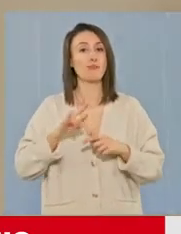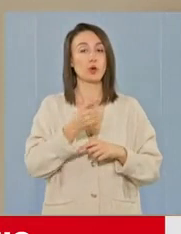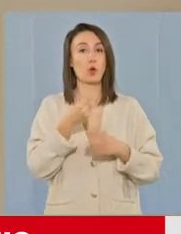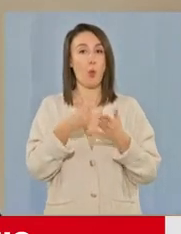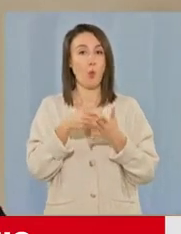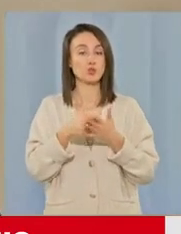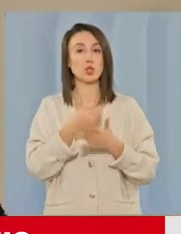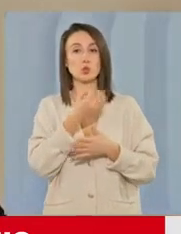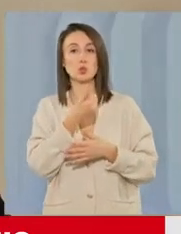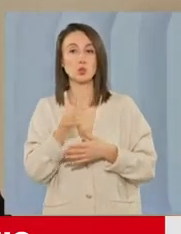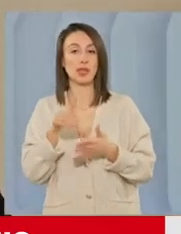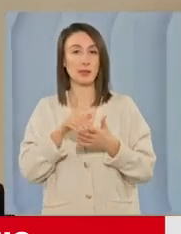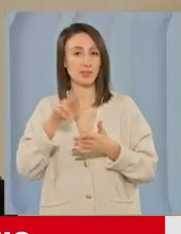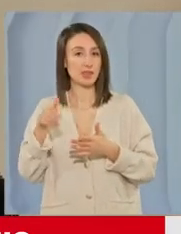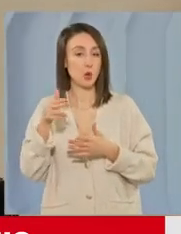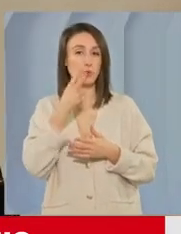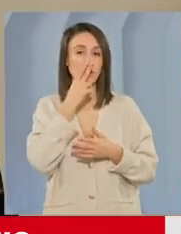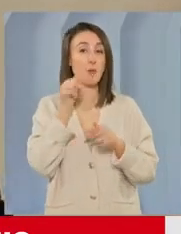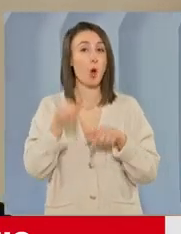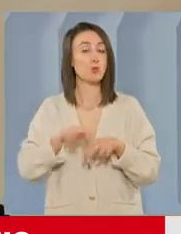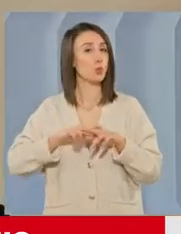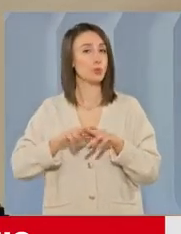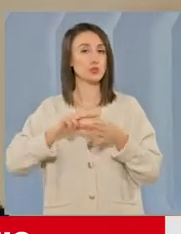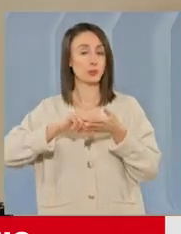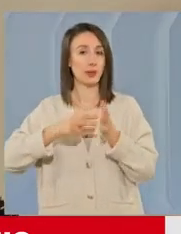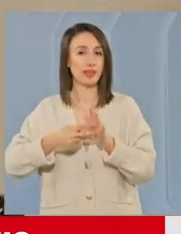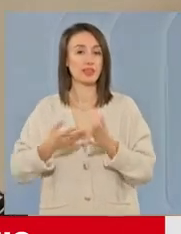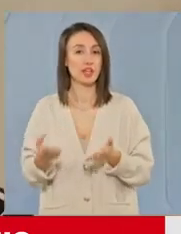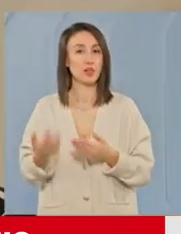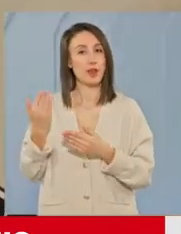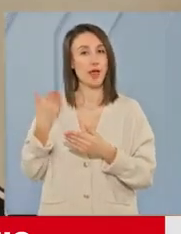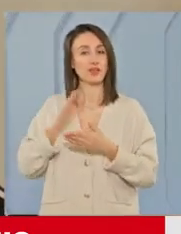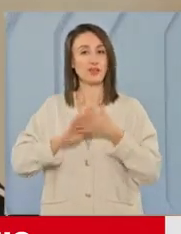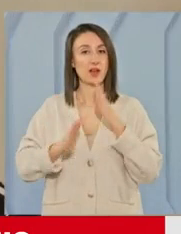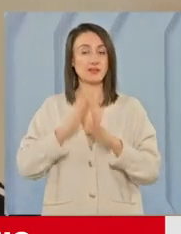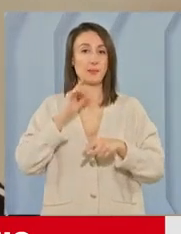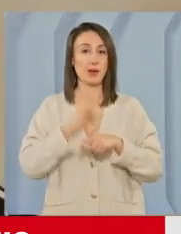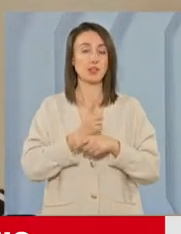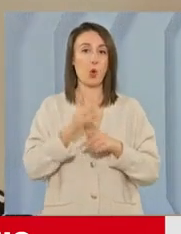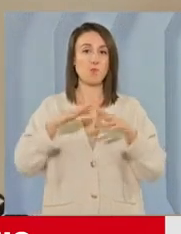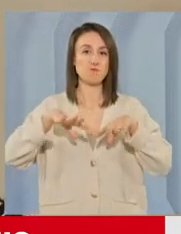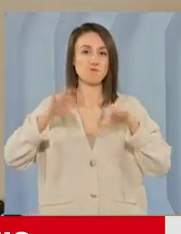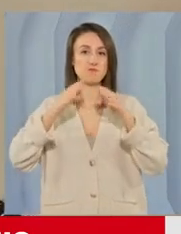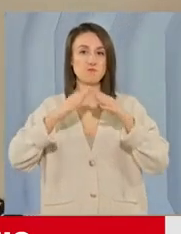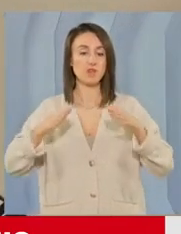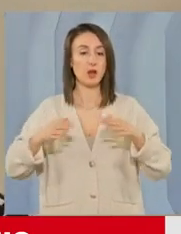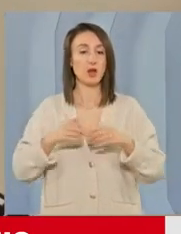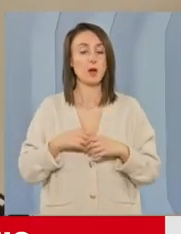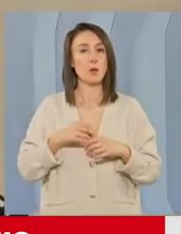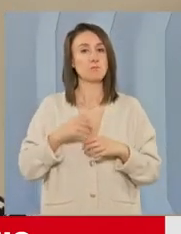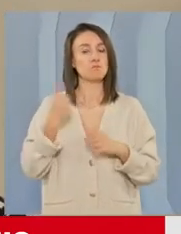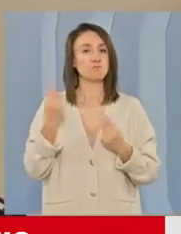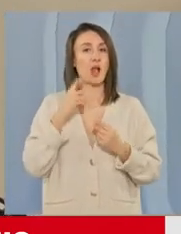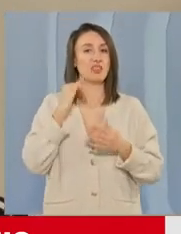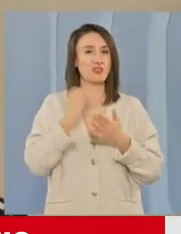de mii de euro, vedem acum cum își pregătește, înainte de finalizarea mandatului, o vilă de protocol, un adevărat